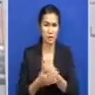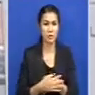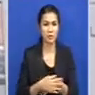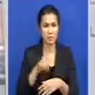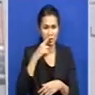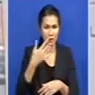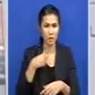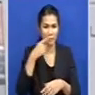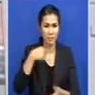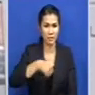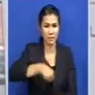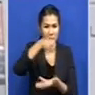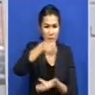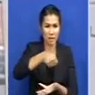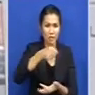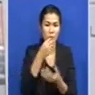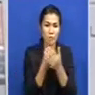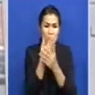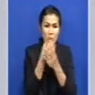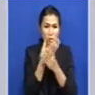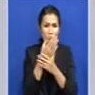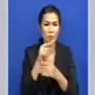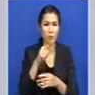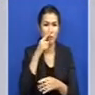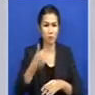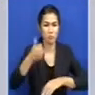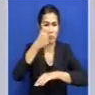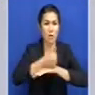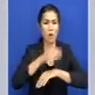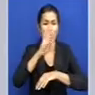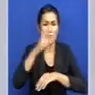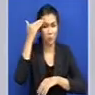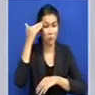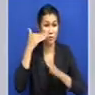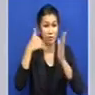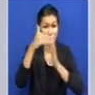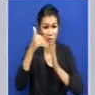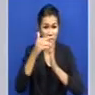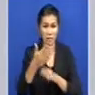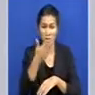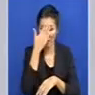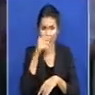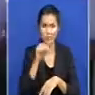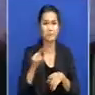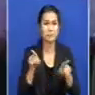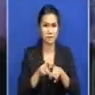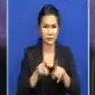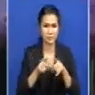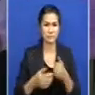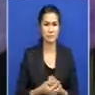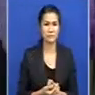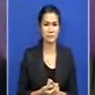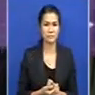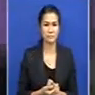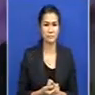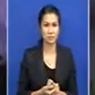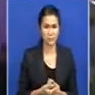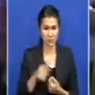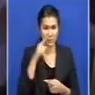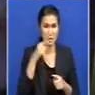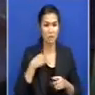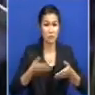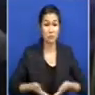พร้อมทั้งตะกร้าดอกไม้ที่จัดแสดงโดยนายคิมจองอึนผู้นำเกาหลีเหนือที่วางที่หน้ารูปปั้นดังกล่าวเช่นกันนายคิมอิ